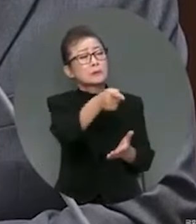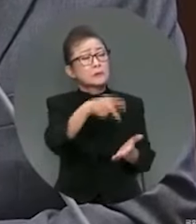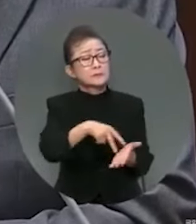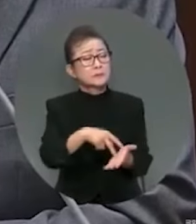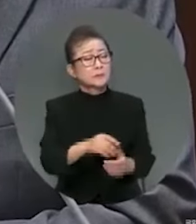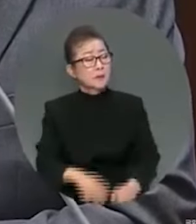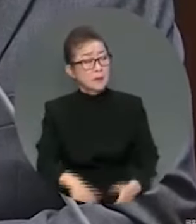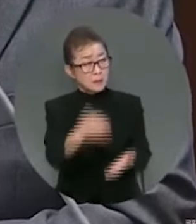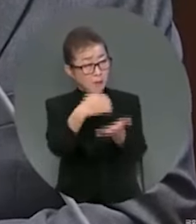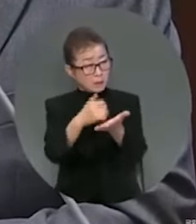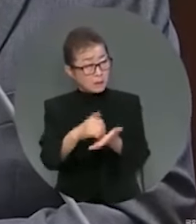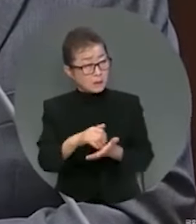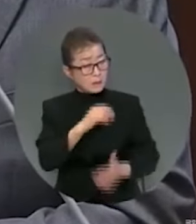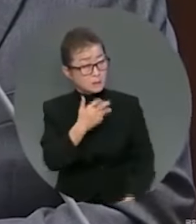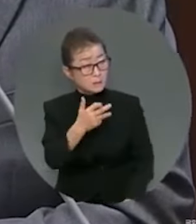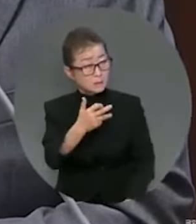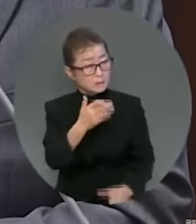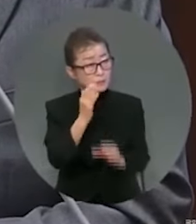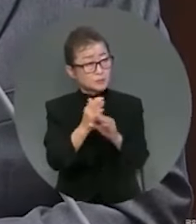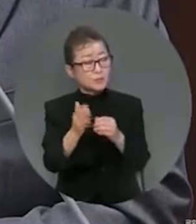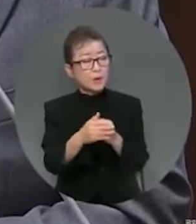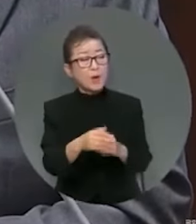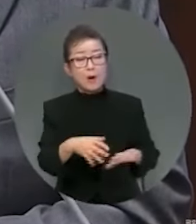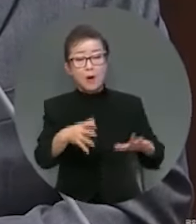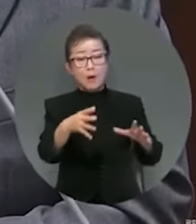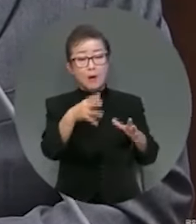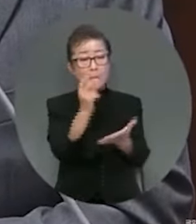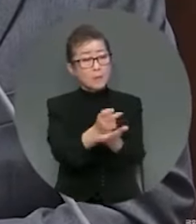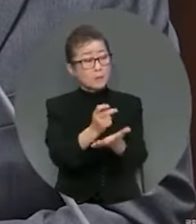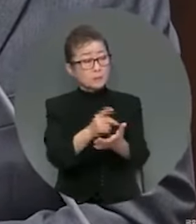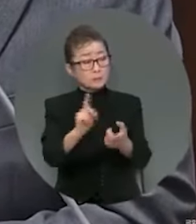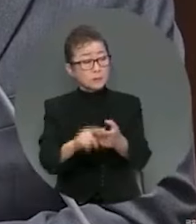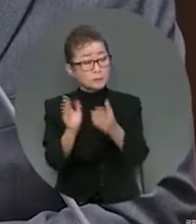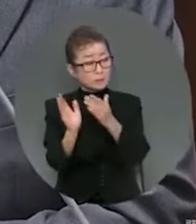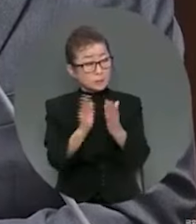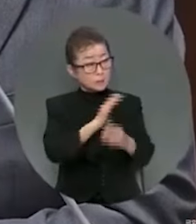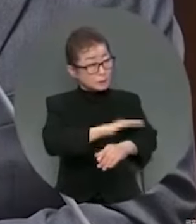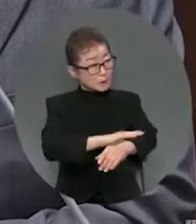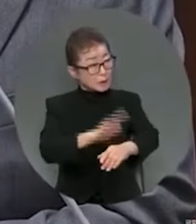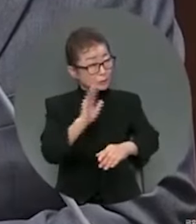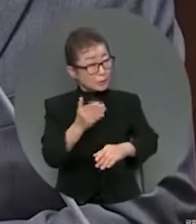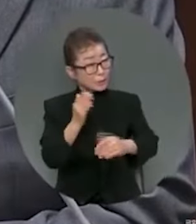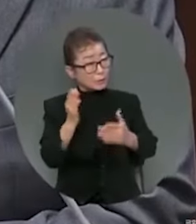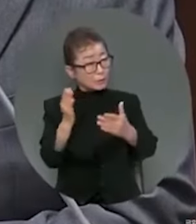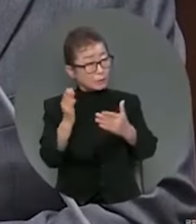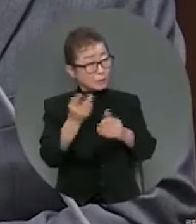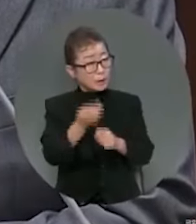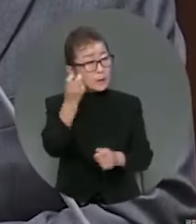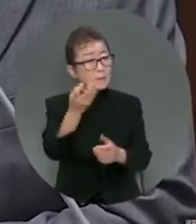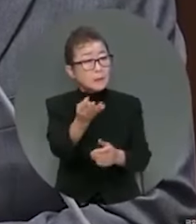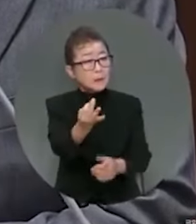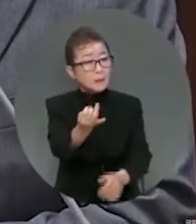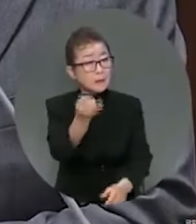발의한 18건의 탄핵안 중에서 헌법상의 요건을 갖춘 탄핵안이 몇 건이라고 생각하십니까?